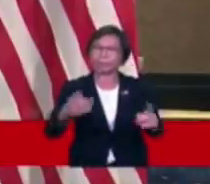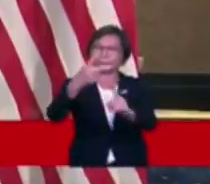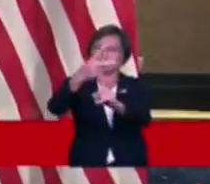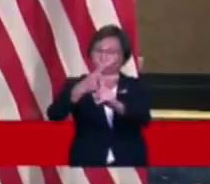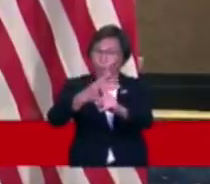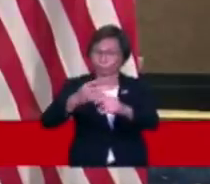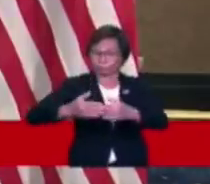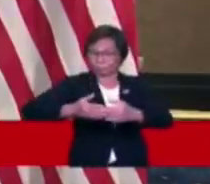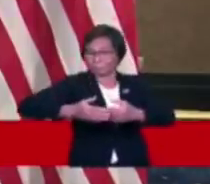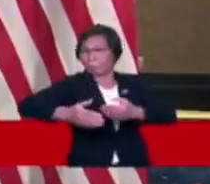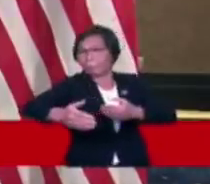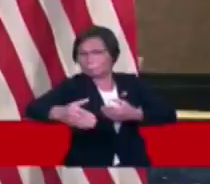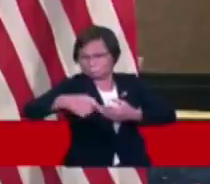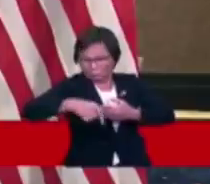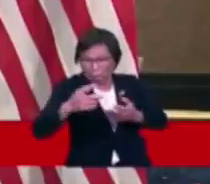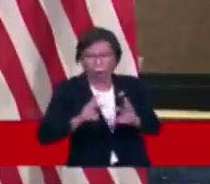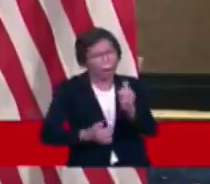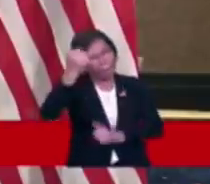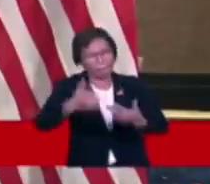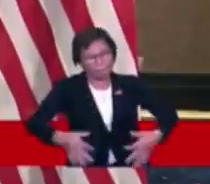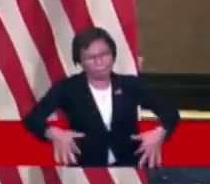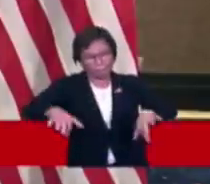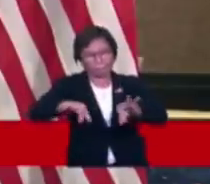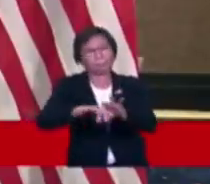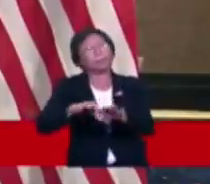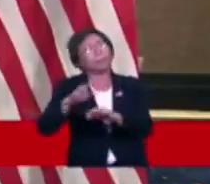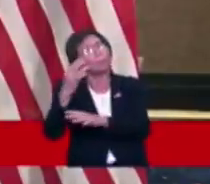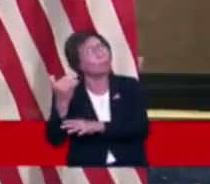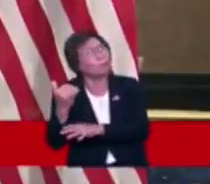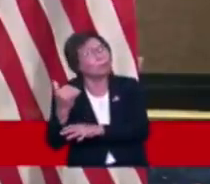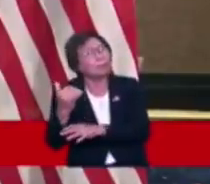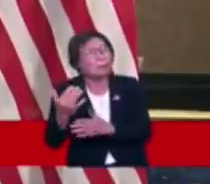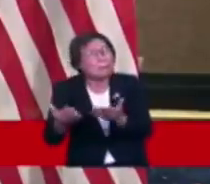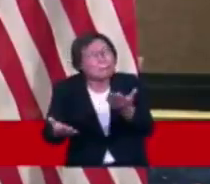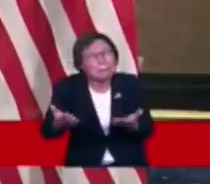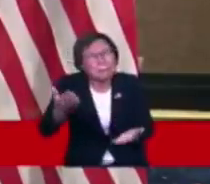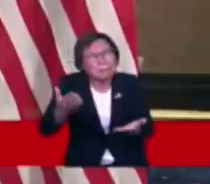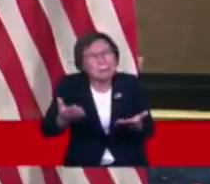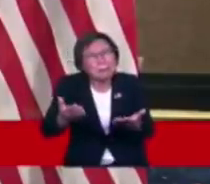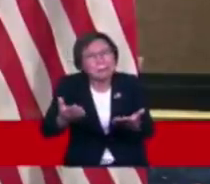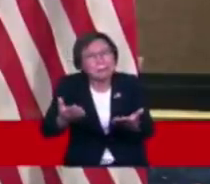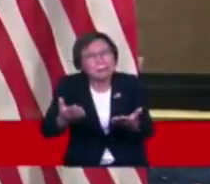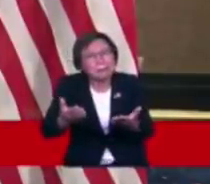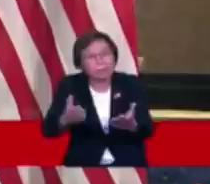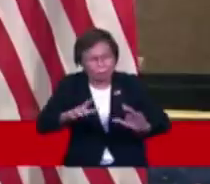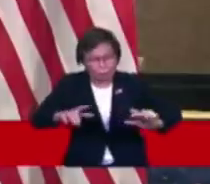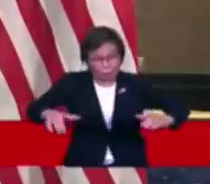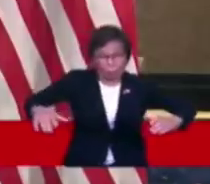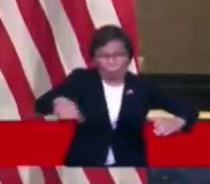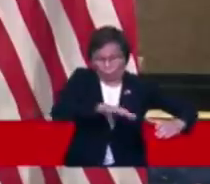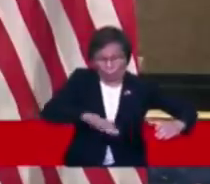2 bulan ke hadapan itu adalah amat penting kerana dijangka mencapai imuniti